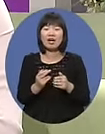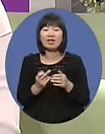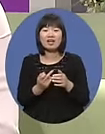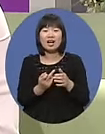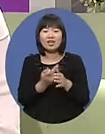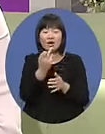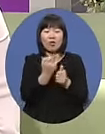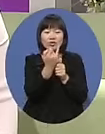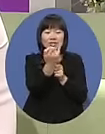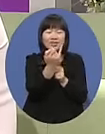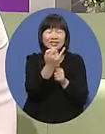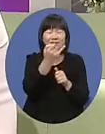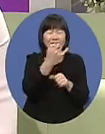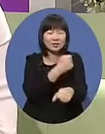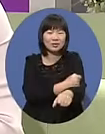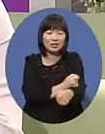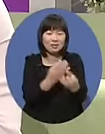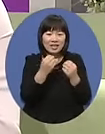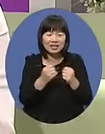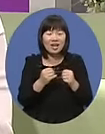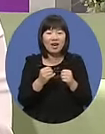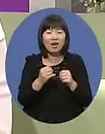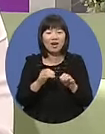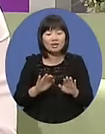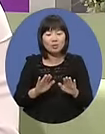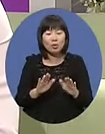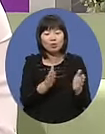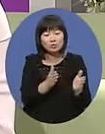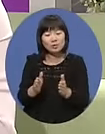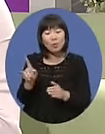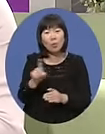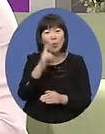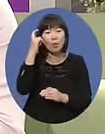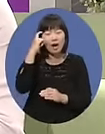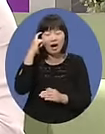그리고 형님 어떻게 할까요? 이번에 제가 뭘 준비하면 될까요? 이렇게 이제 좀 이야기하는.